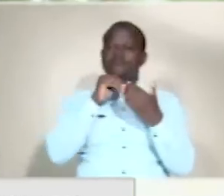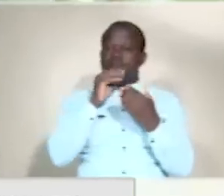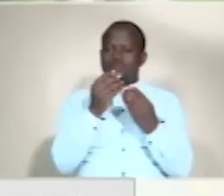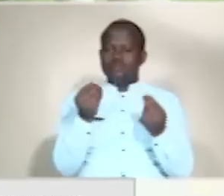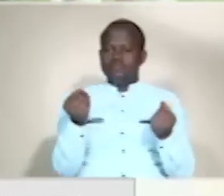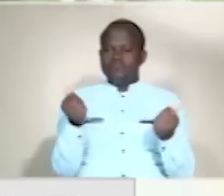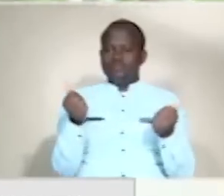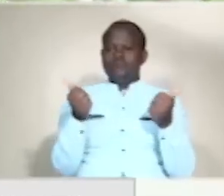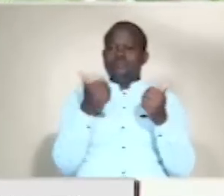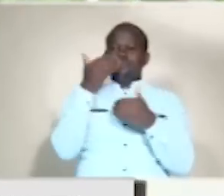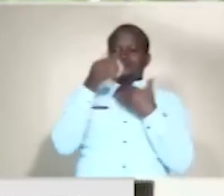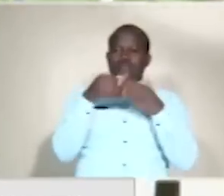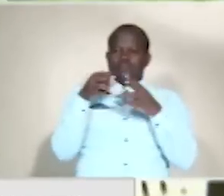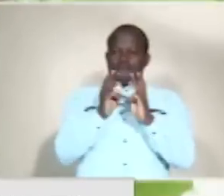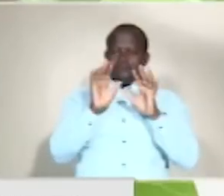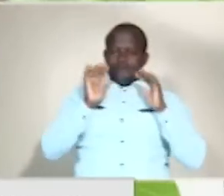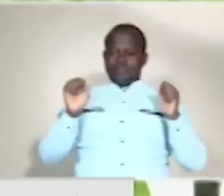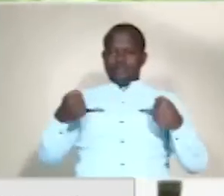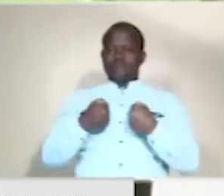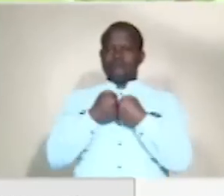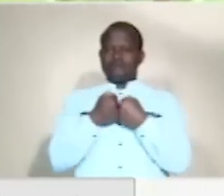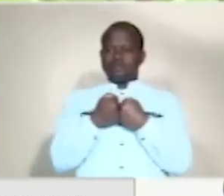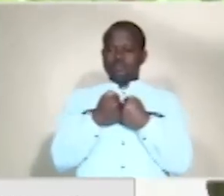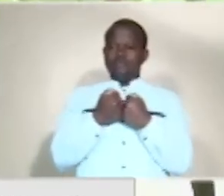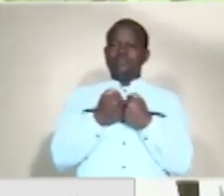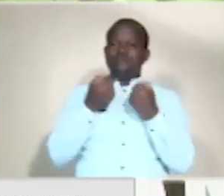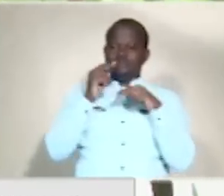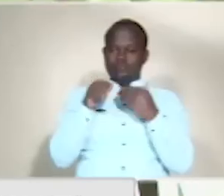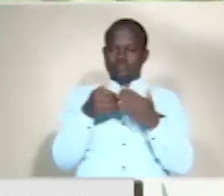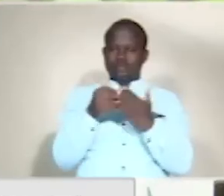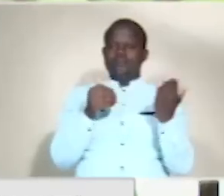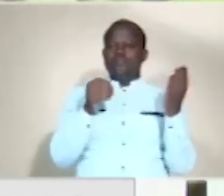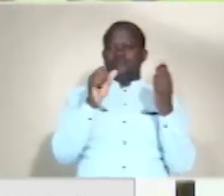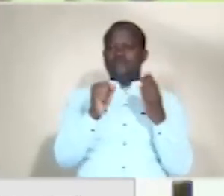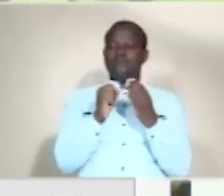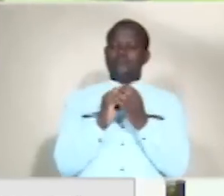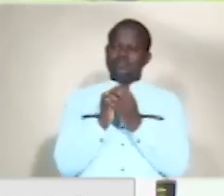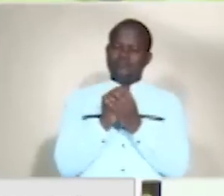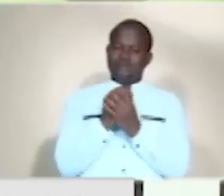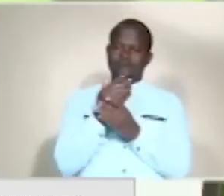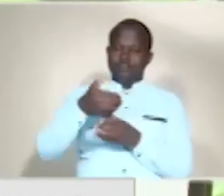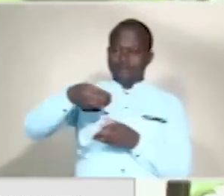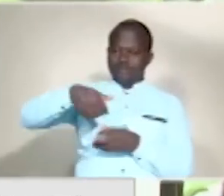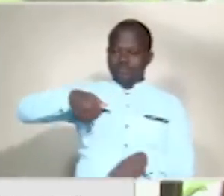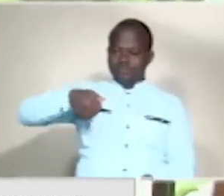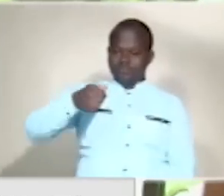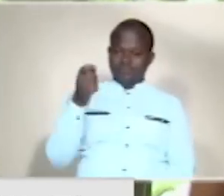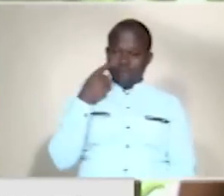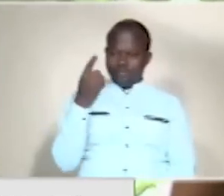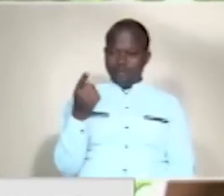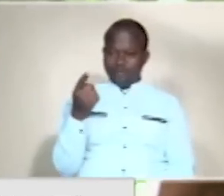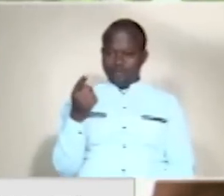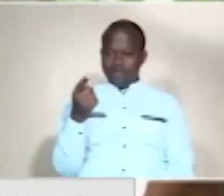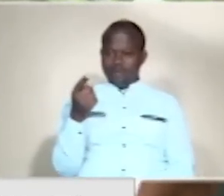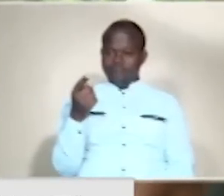rutazapfa noneho mu buryo bwo kwirinda ingaruka zaba kuri iki giti nafata aka gashashi